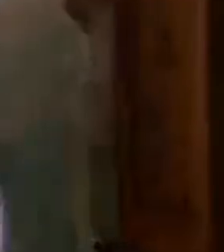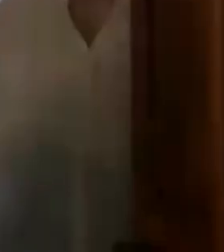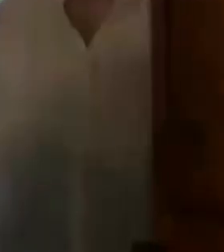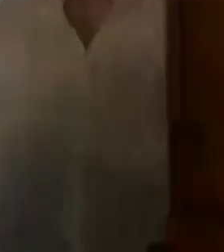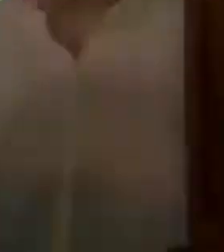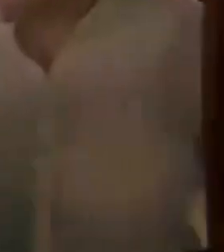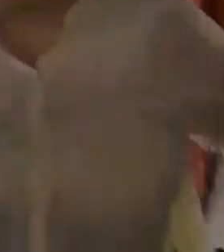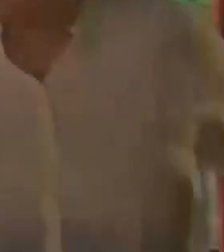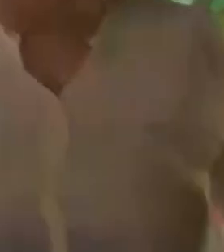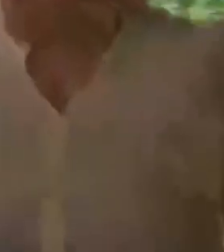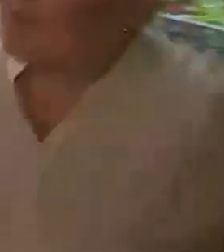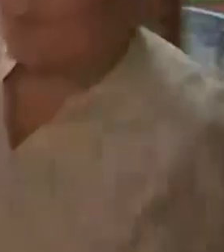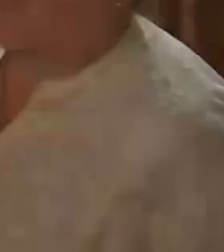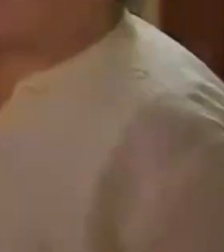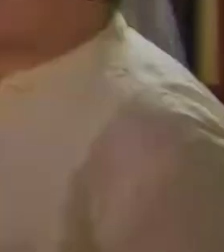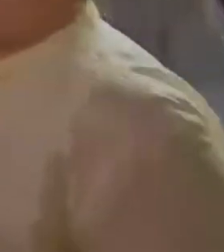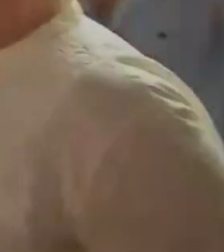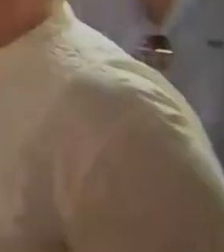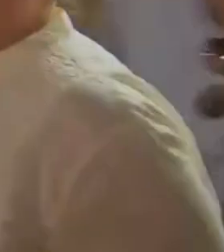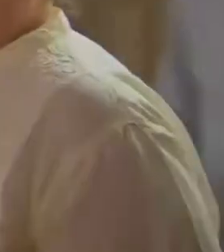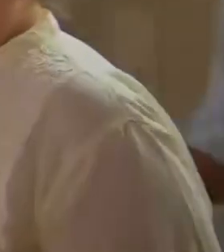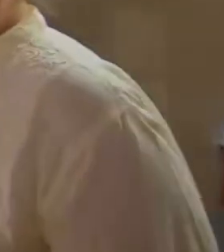Burhan'a. Burhan hala geldiklerinin farkında değil.